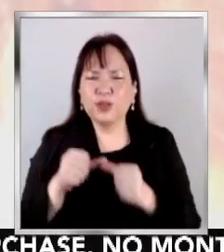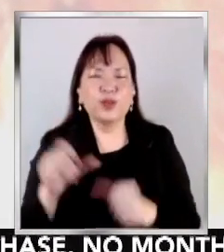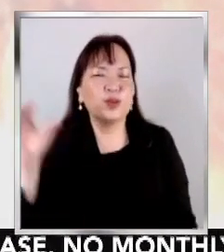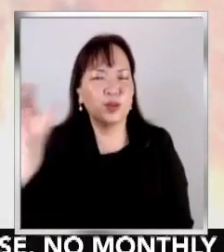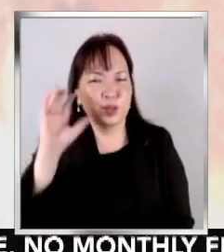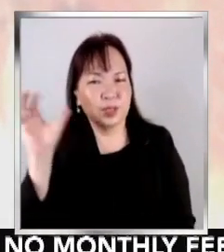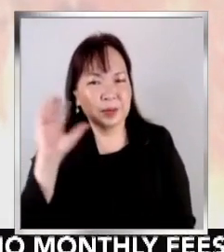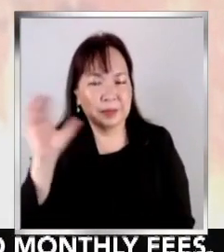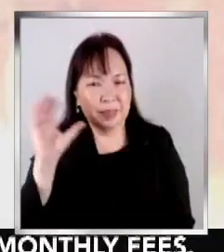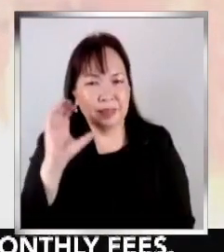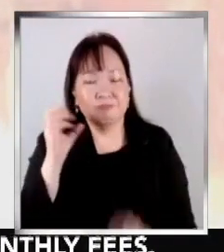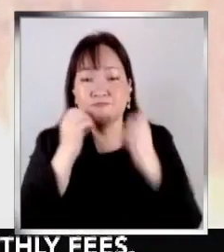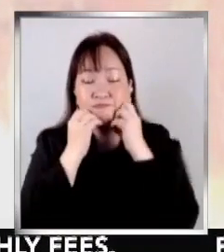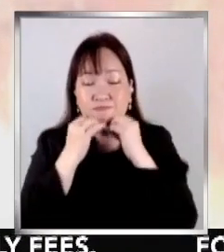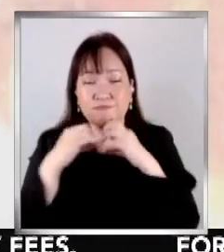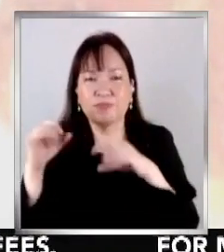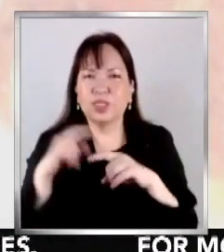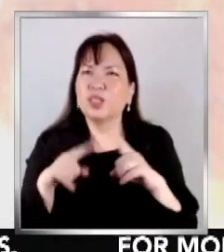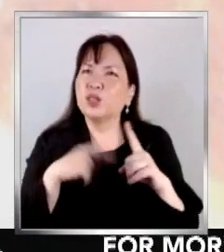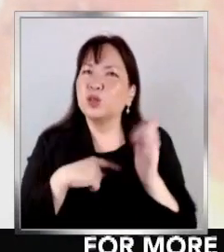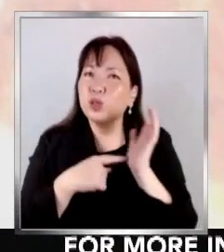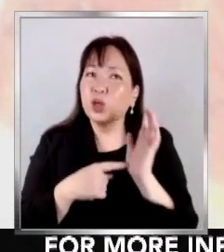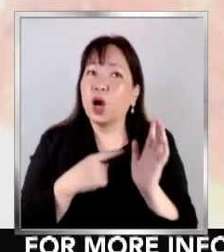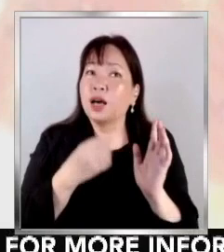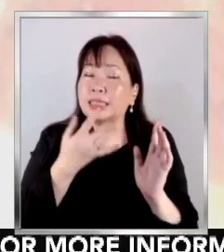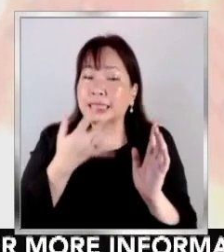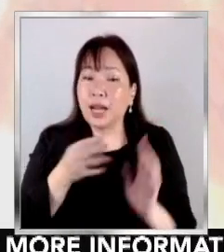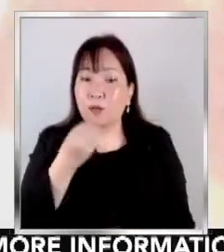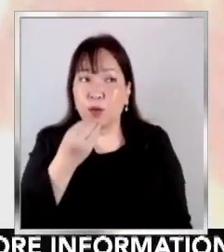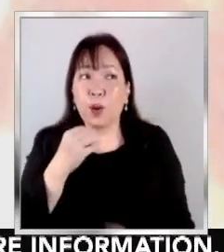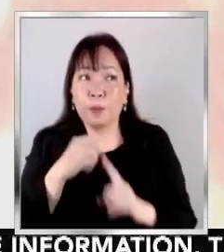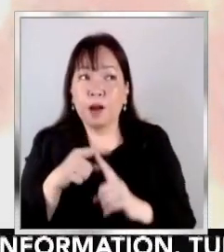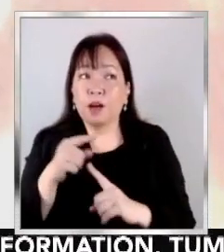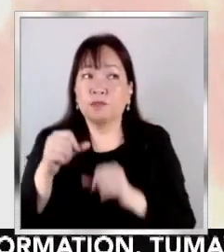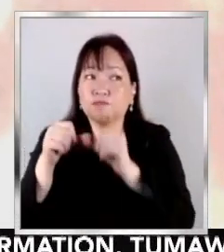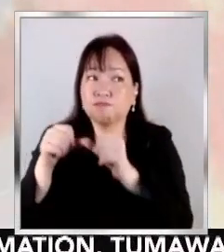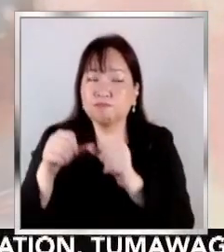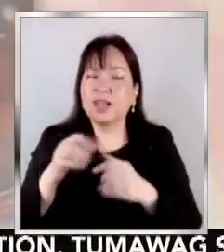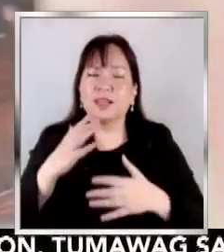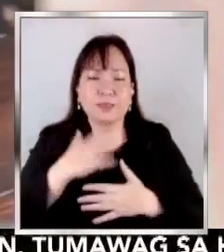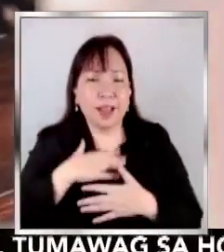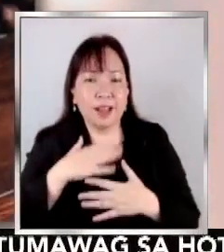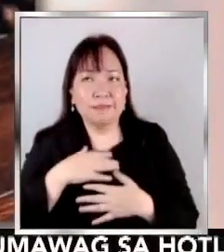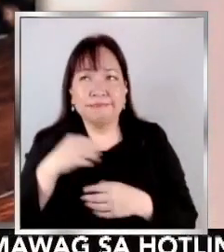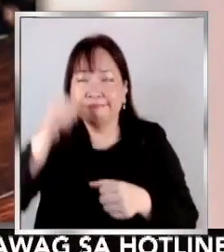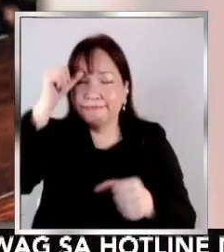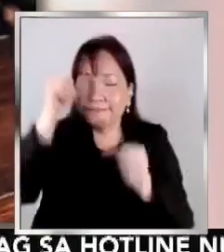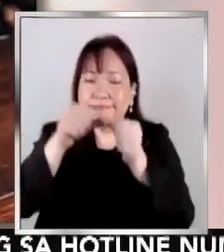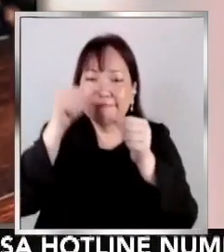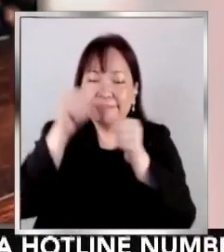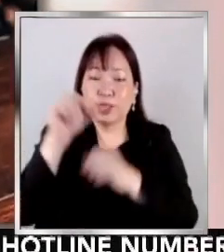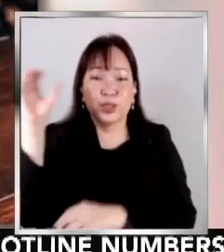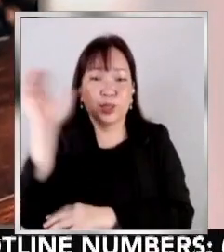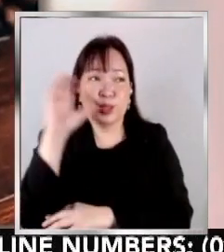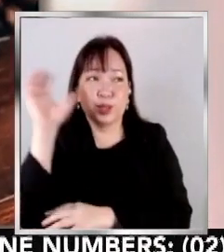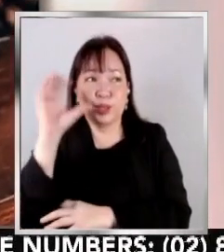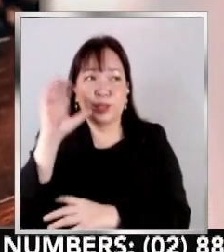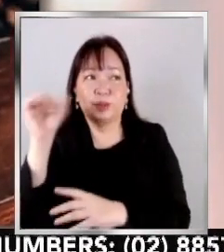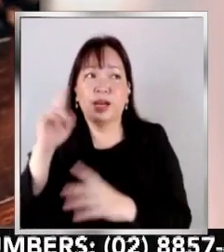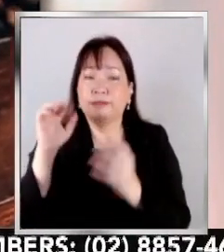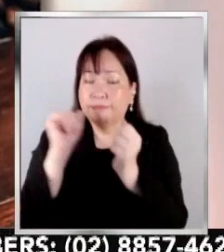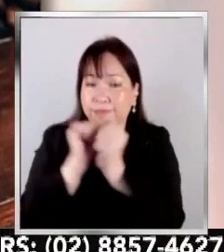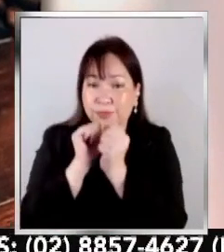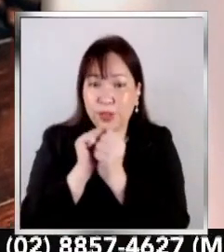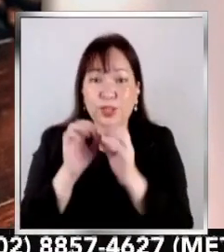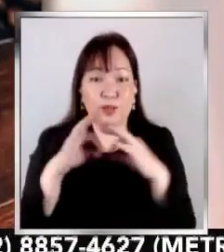lovers, hindi lang ang sarap ng pagkain, kundi maalala ang dalang saya ng Christmas season lalo kapag kasama ang buong pamilya.